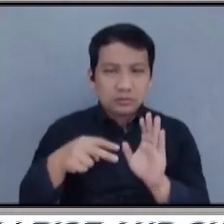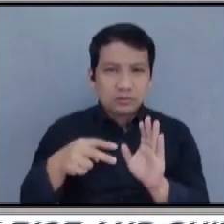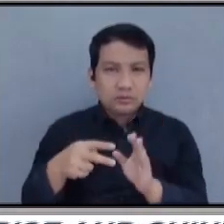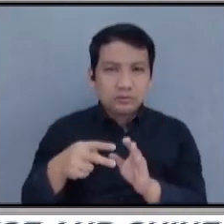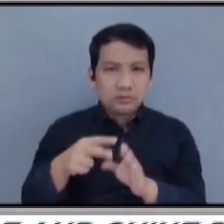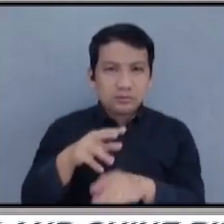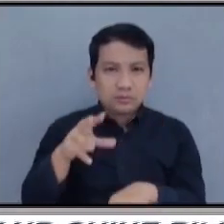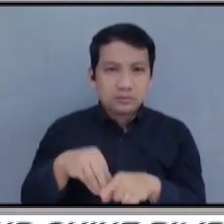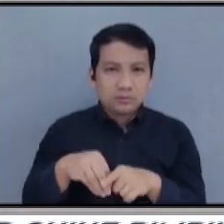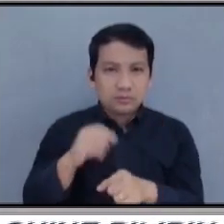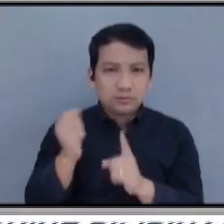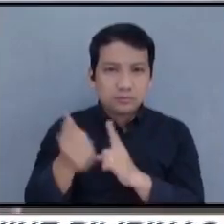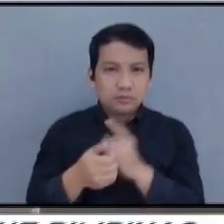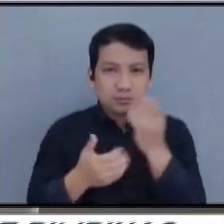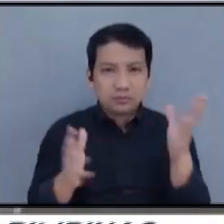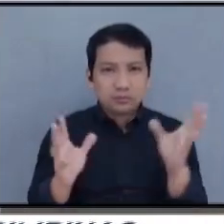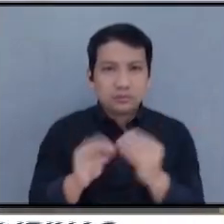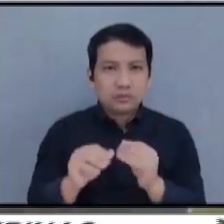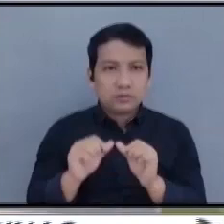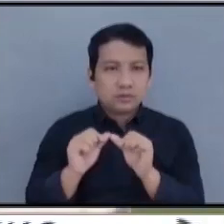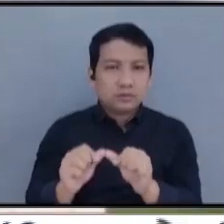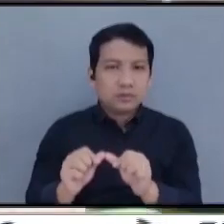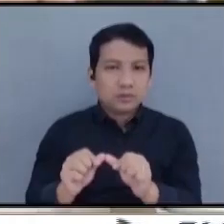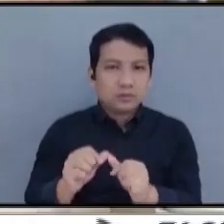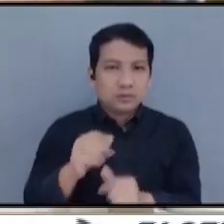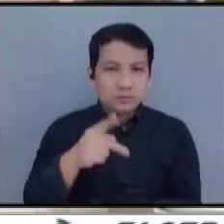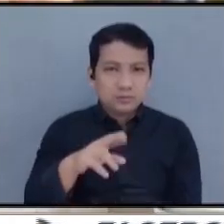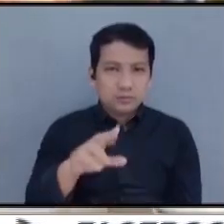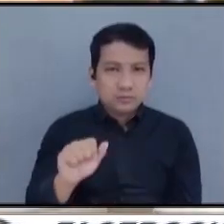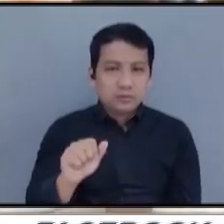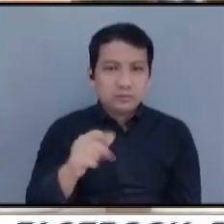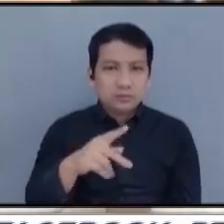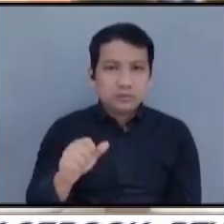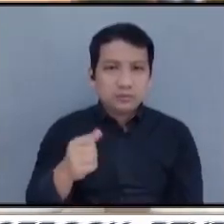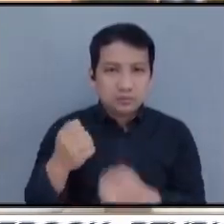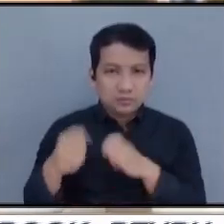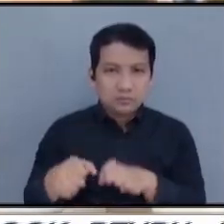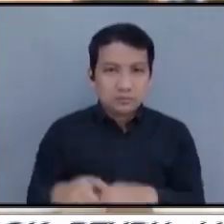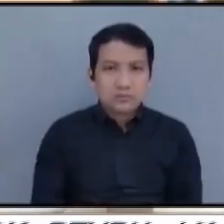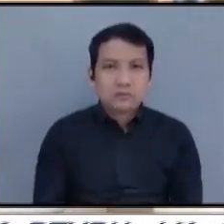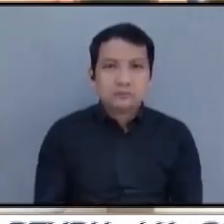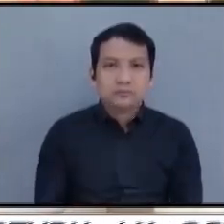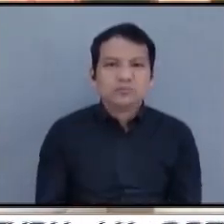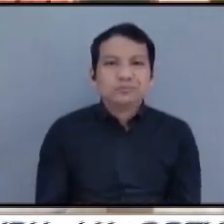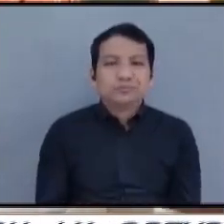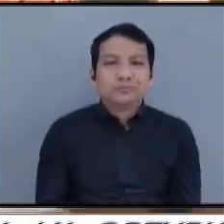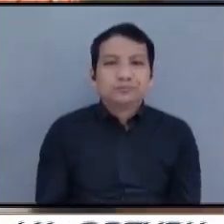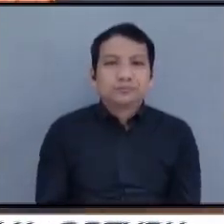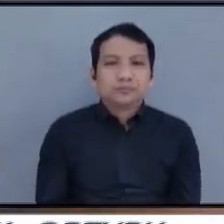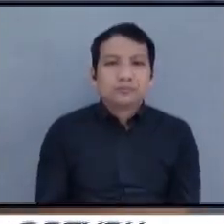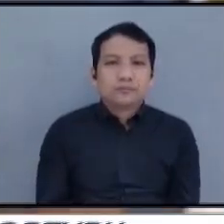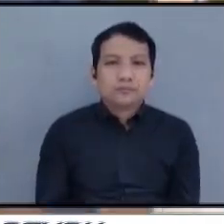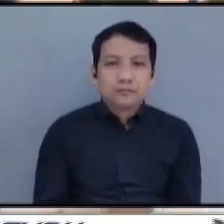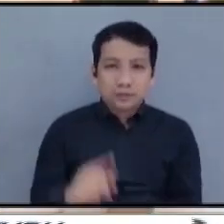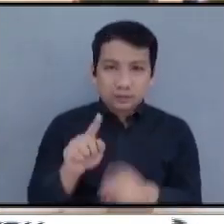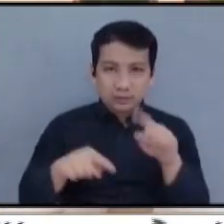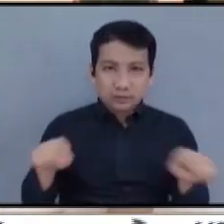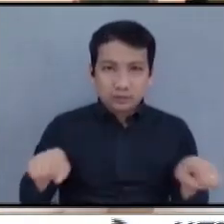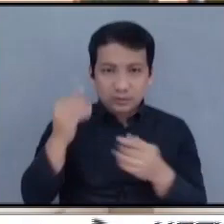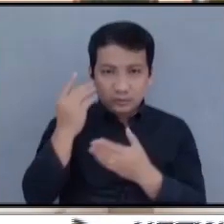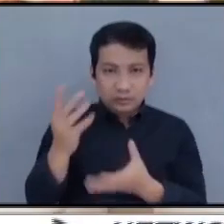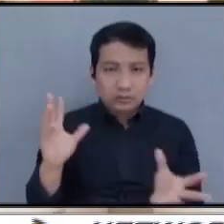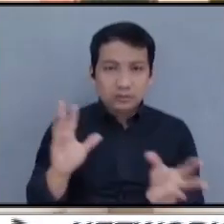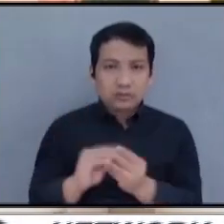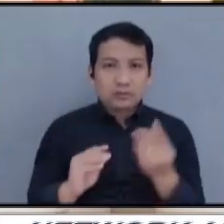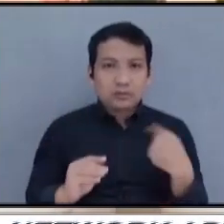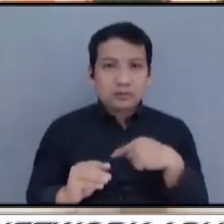environmental events at iba pang pre-pageant events. We're visiting different municipalities. So